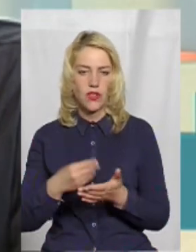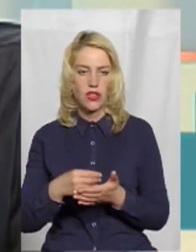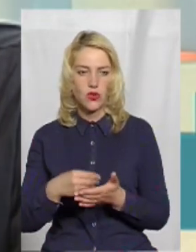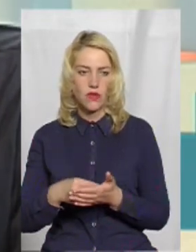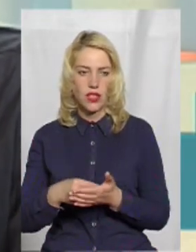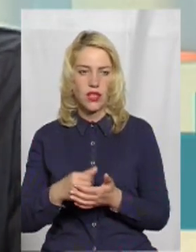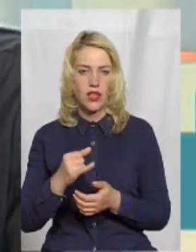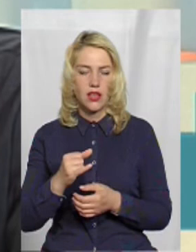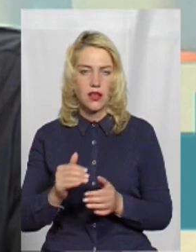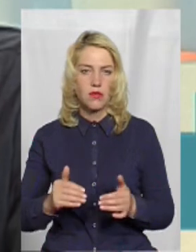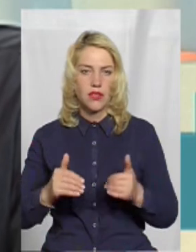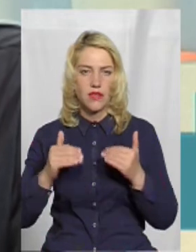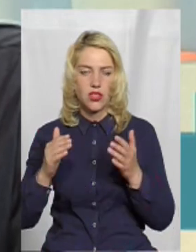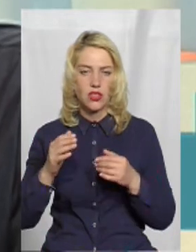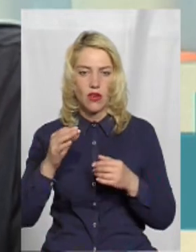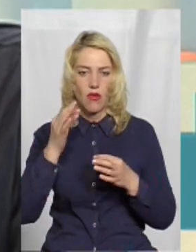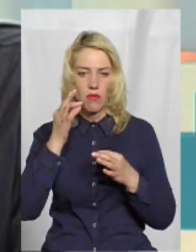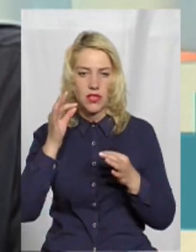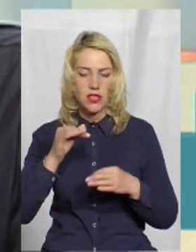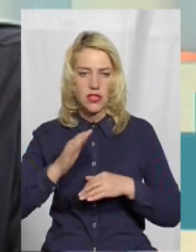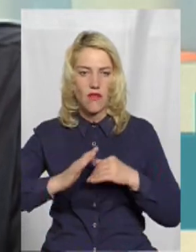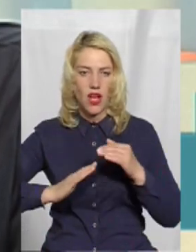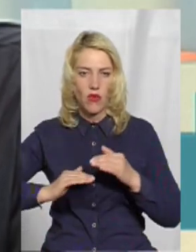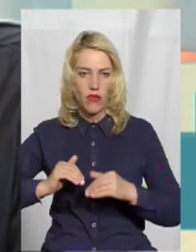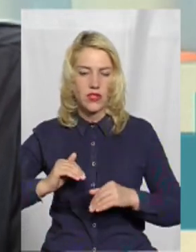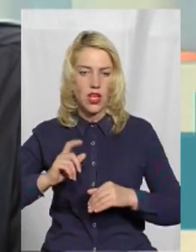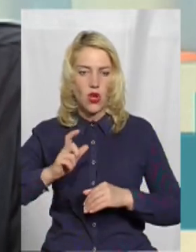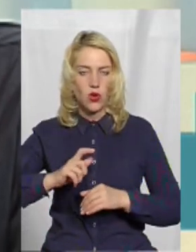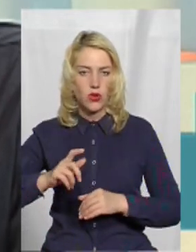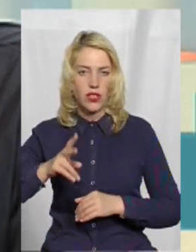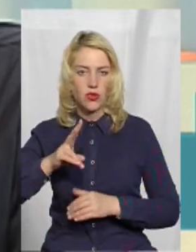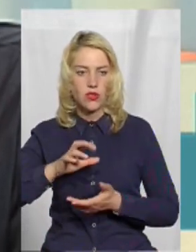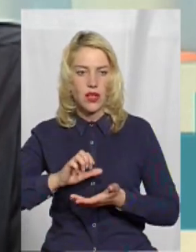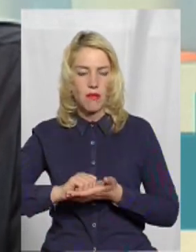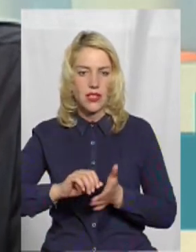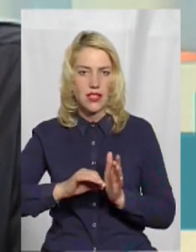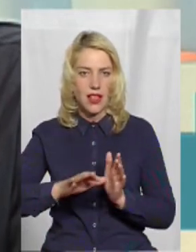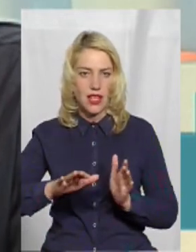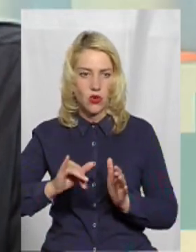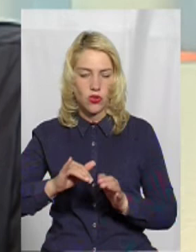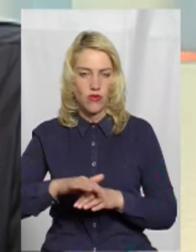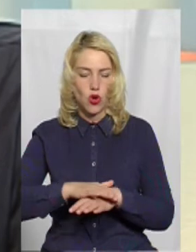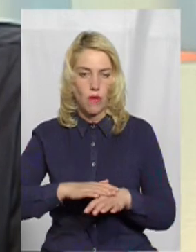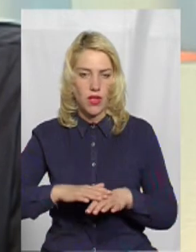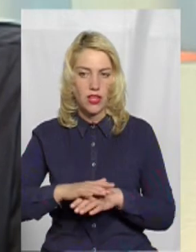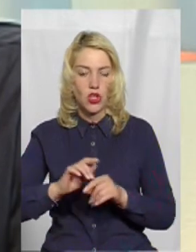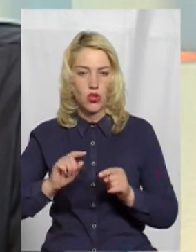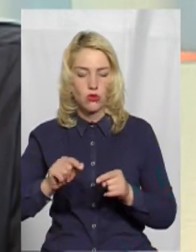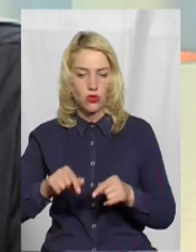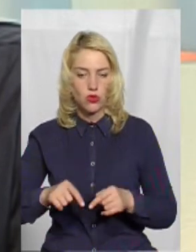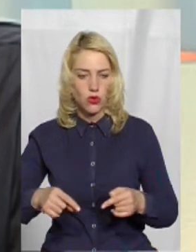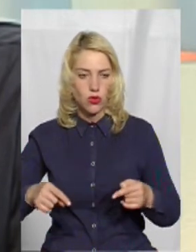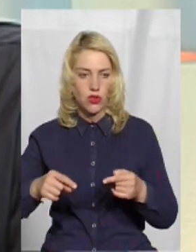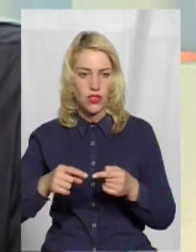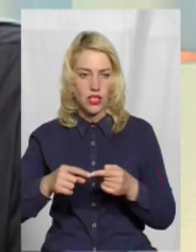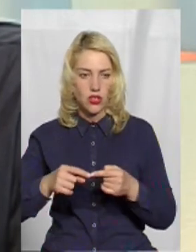І підвищує обізнаність і фаховість людей, що займаються енергетикою в громадах. Тому тут